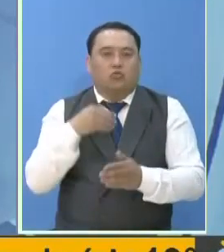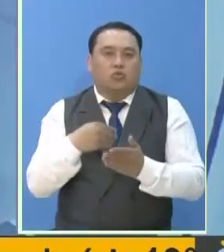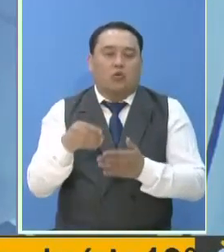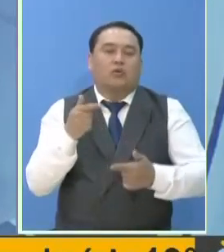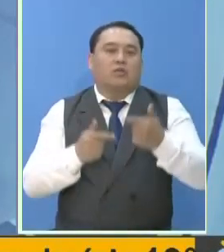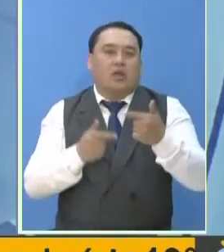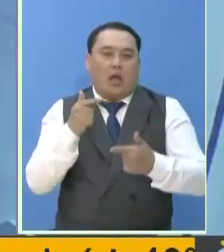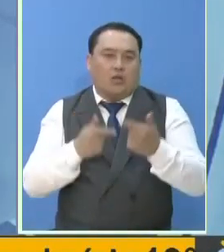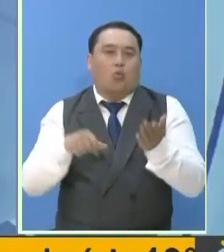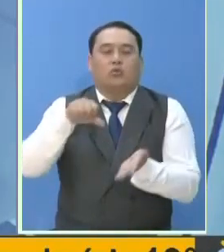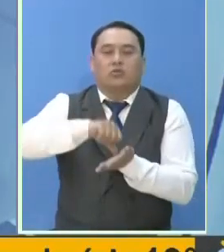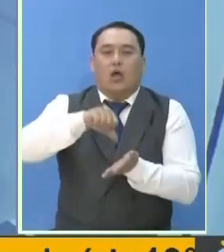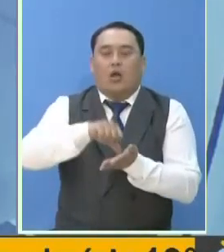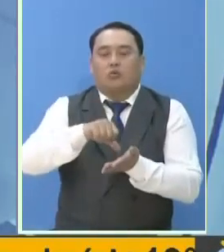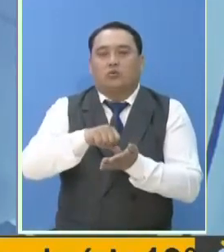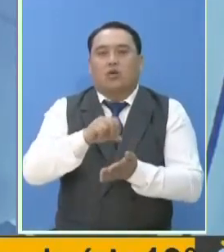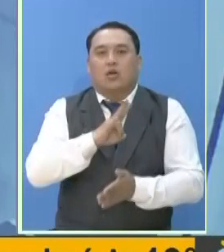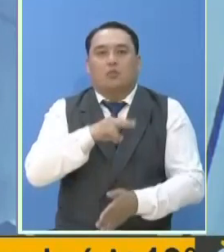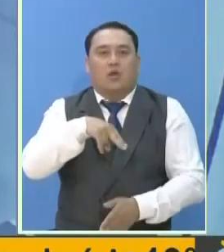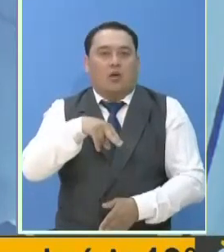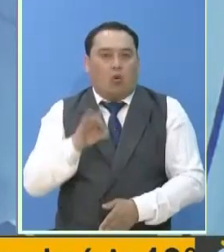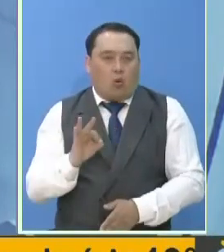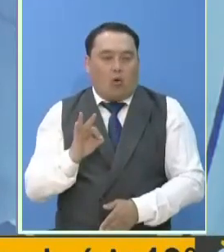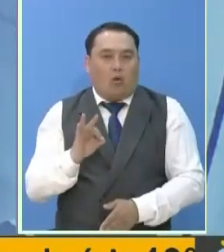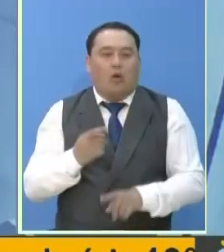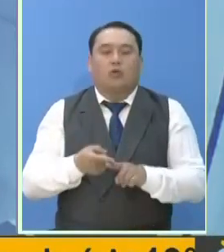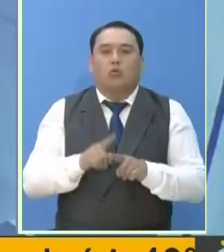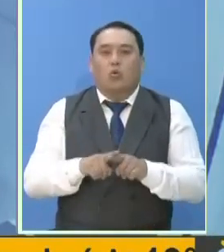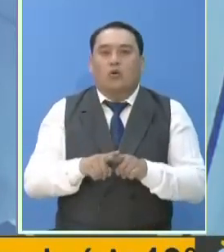тендер. Участвуют все неправительственные организации,